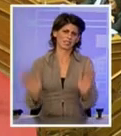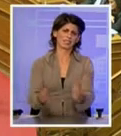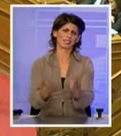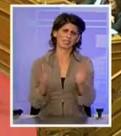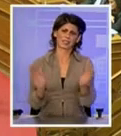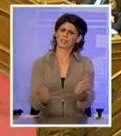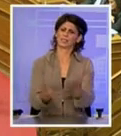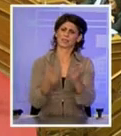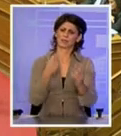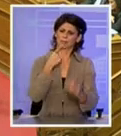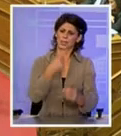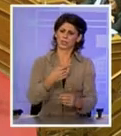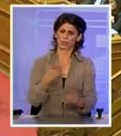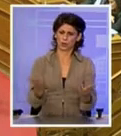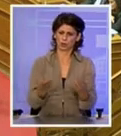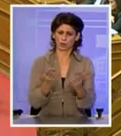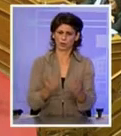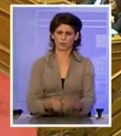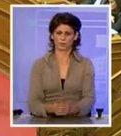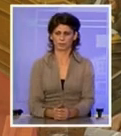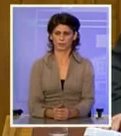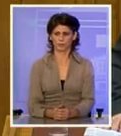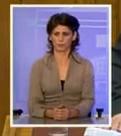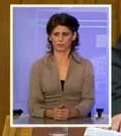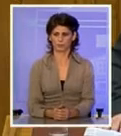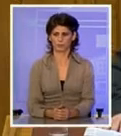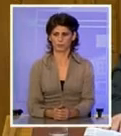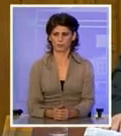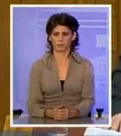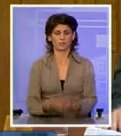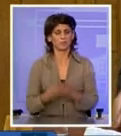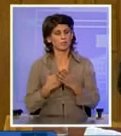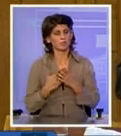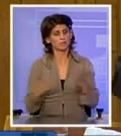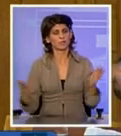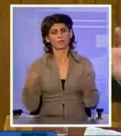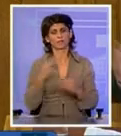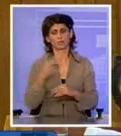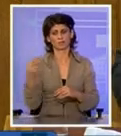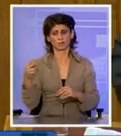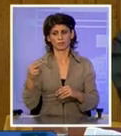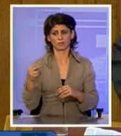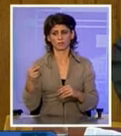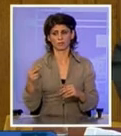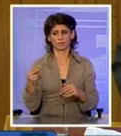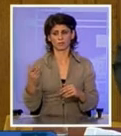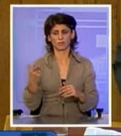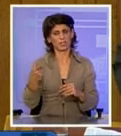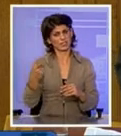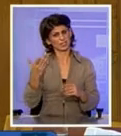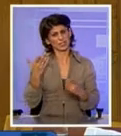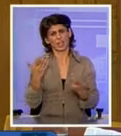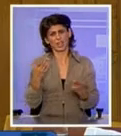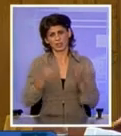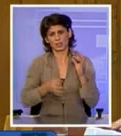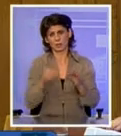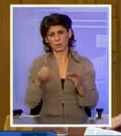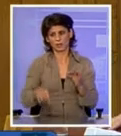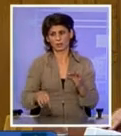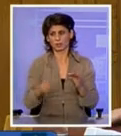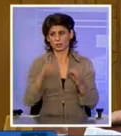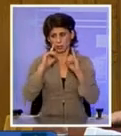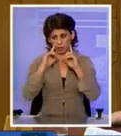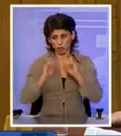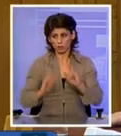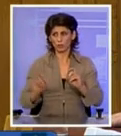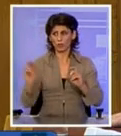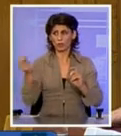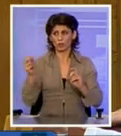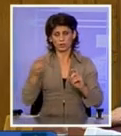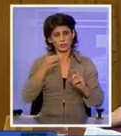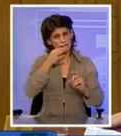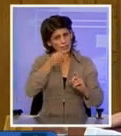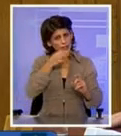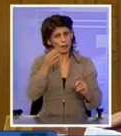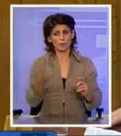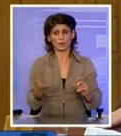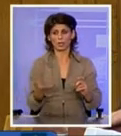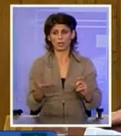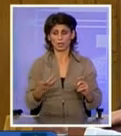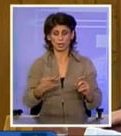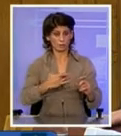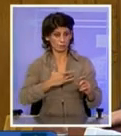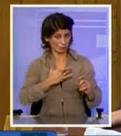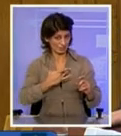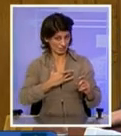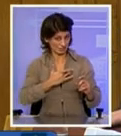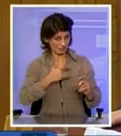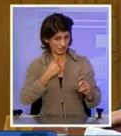μου επιτρέψετε να την πω. Άλλωστε, κρίνονται τεράστια ζητήματα σε αυτές τις συζητήσεις και οφείλει ο βουλευτής να τοποθετηθεί. Την ψυχή μου,